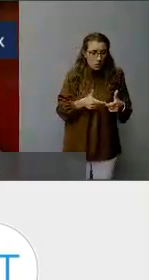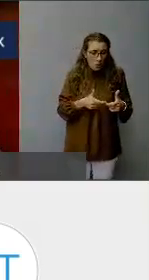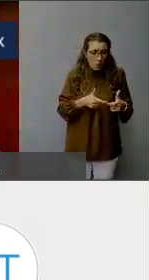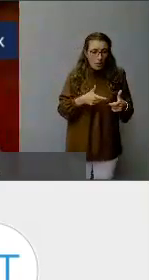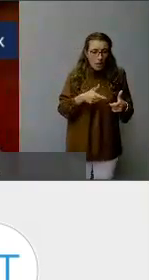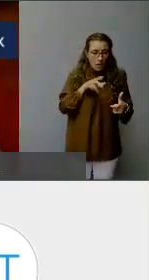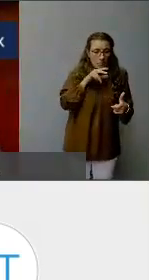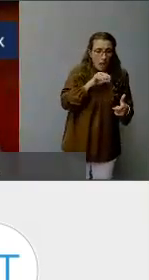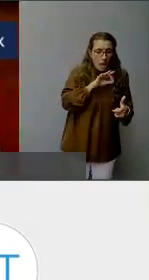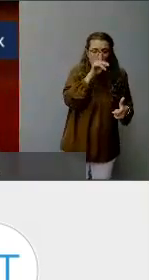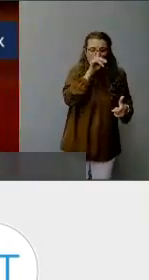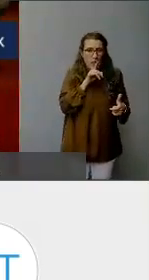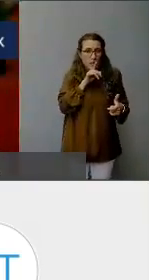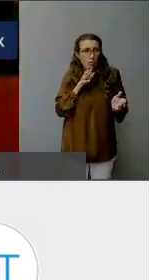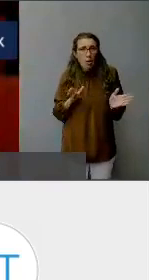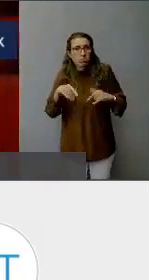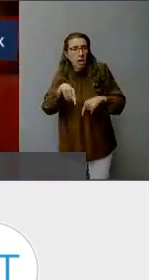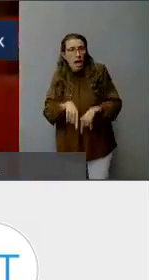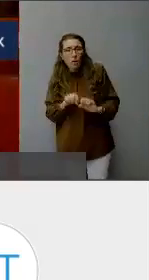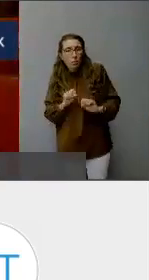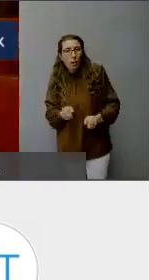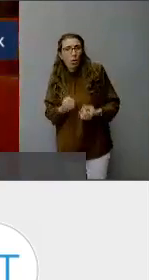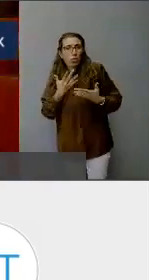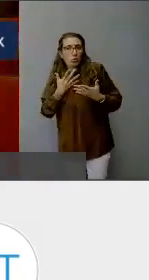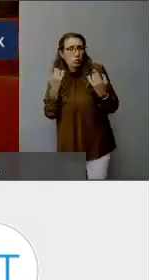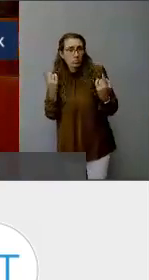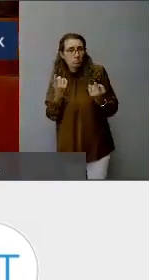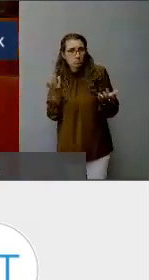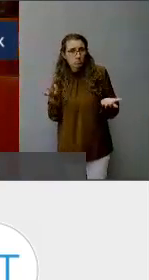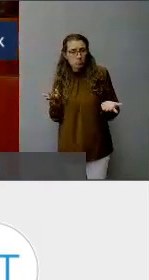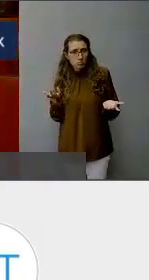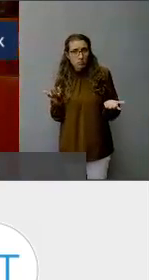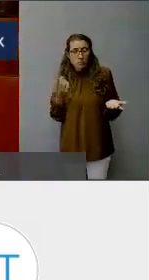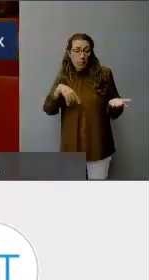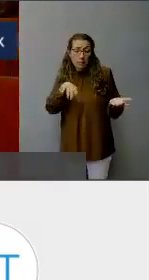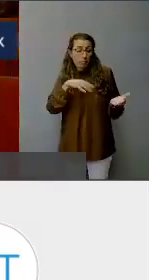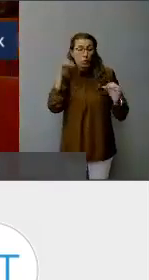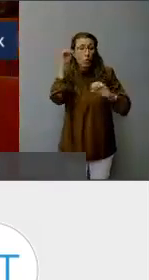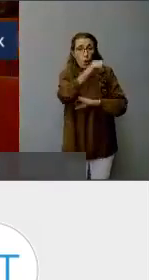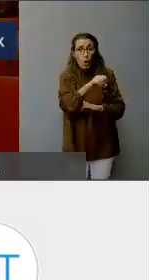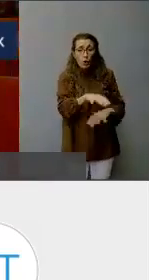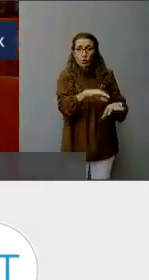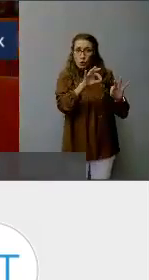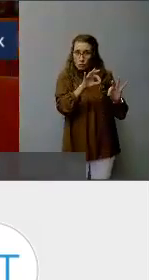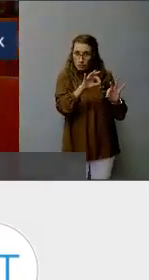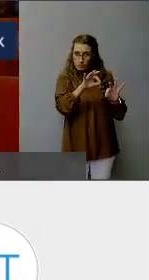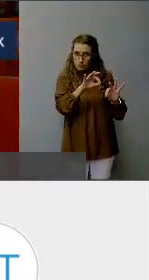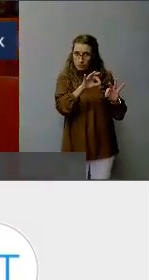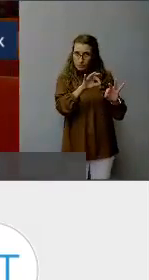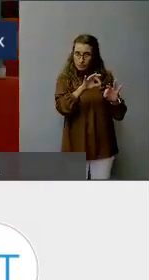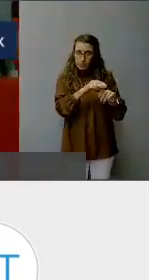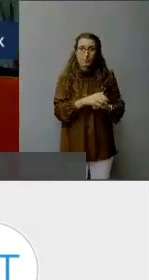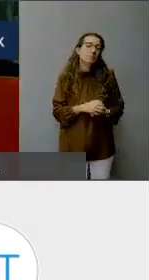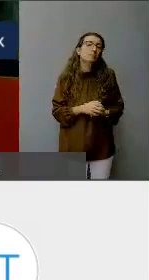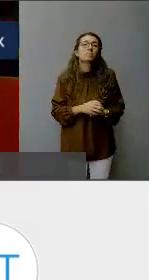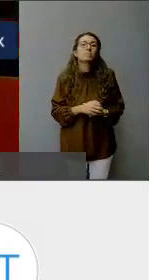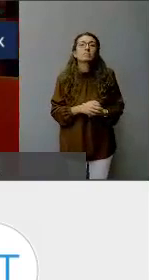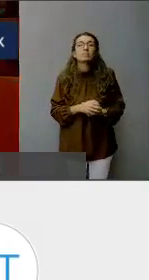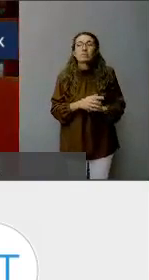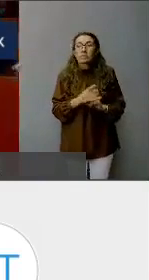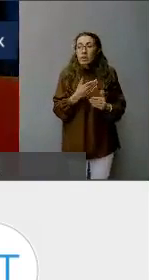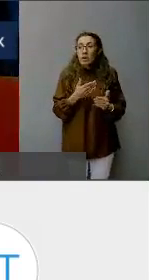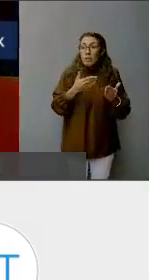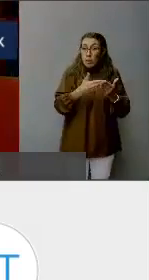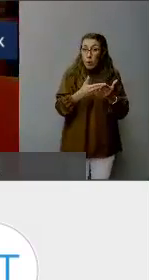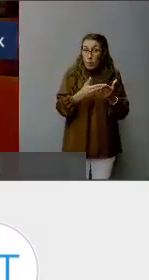veramente noi siamo contro sospensiva sia della proposta decida il pd